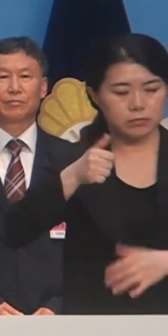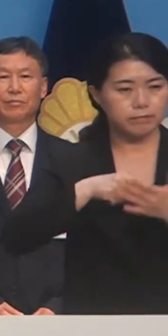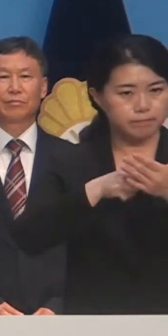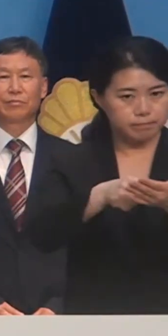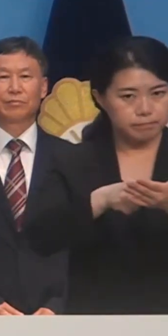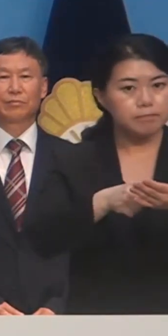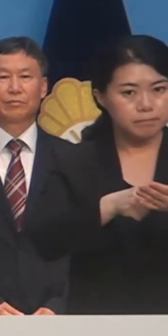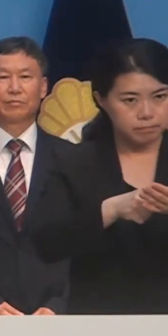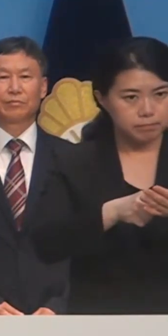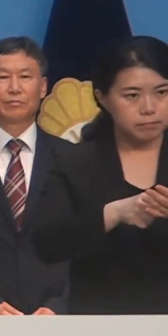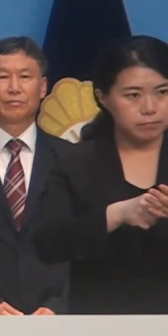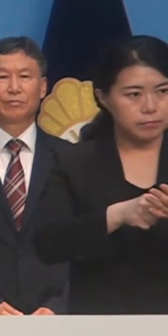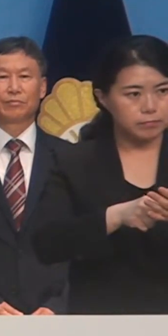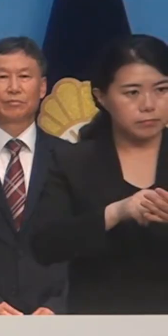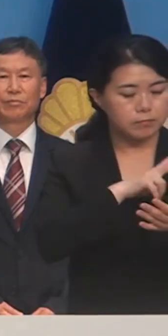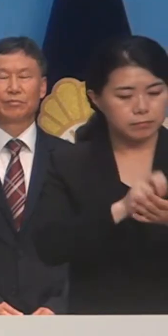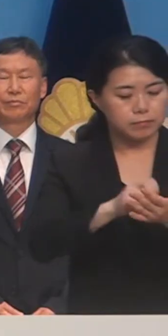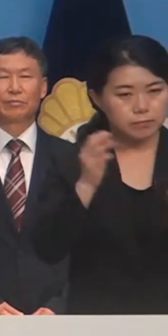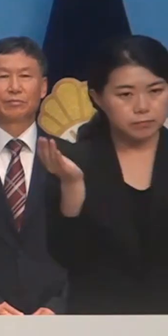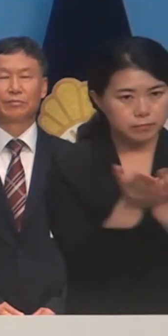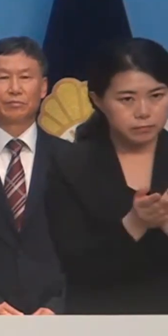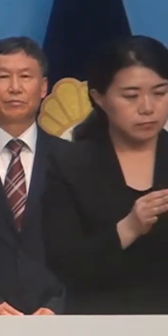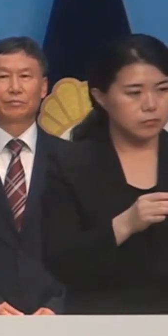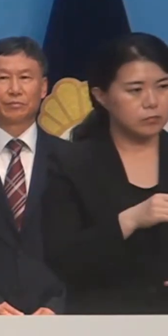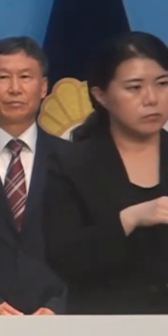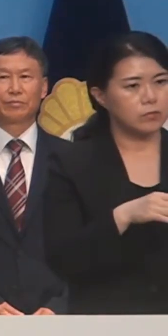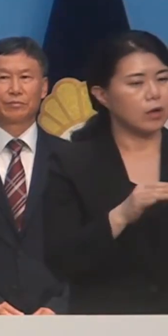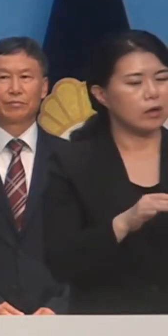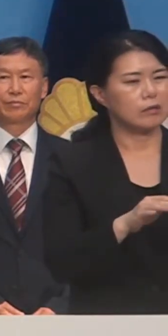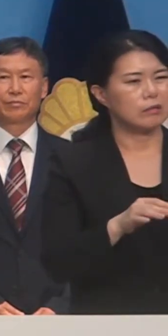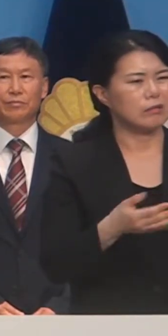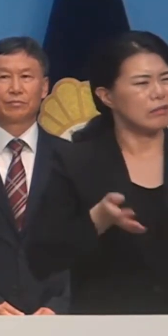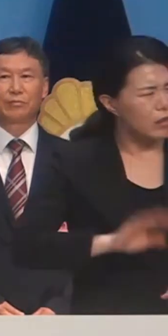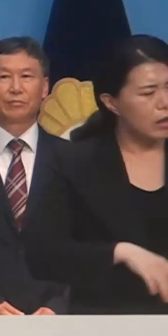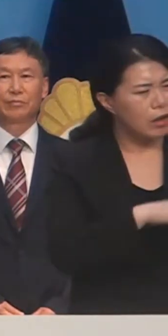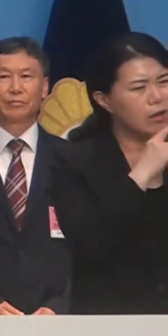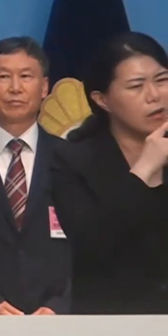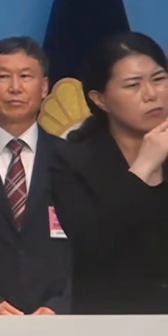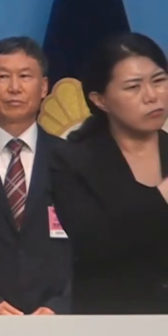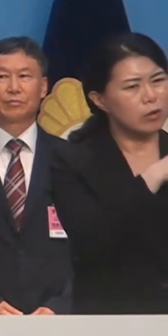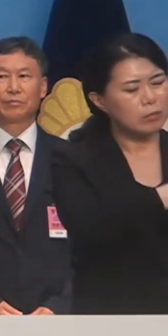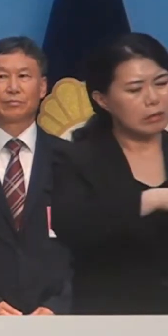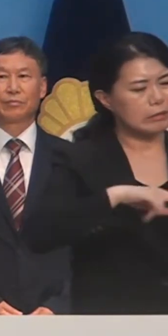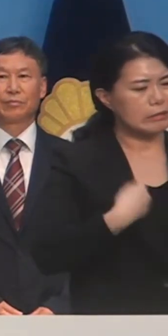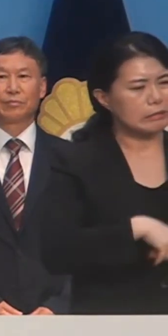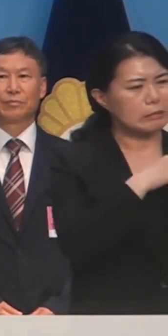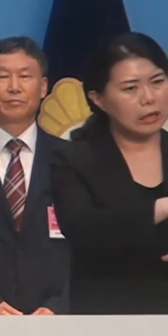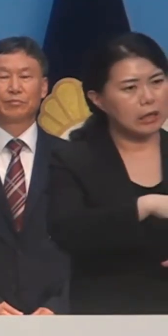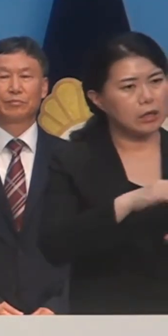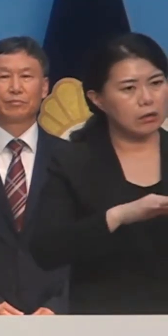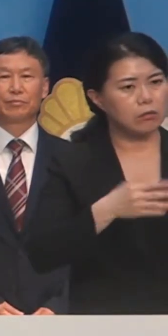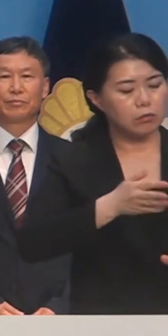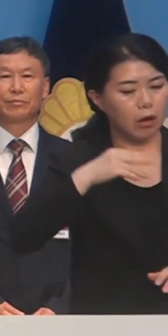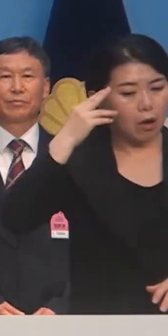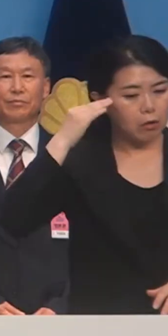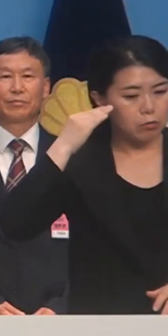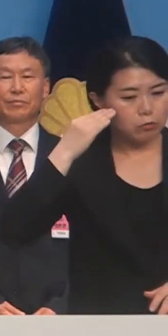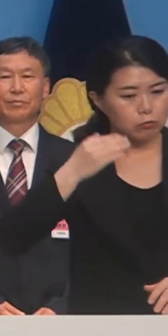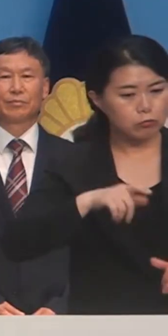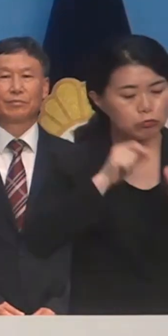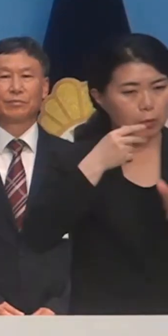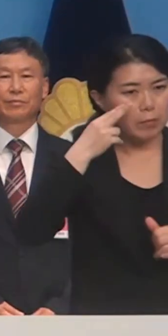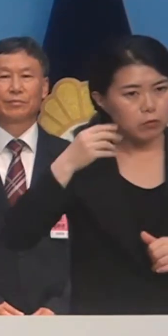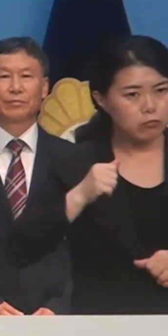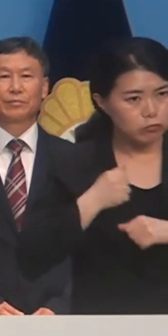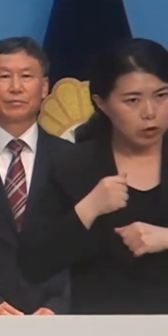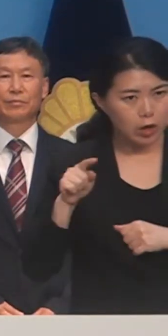추구하는 반공시대에 친북 친종주의자이자 한국전쟁에서 한국을 구할